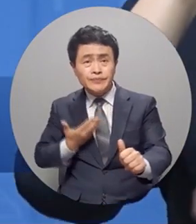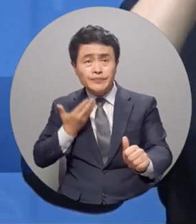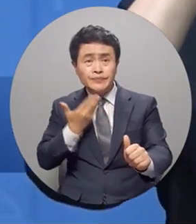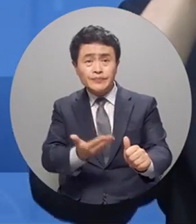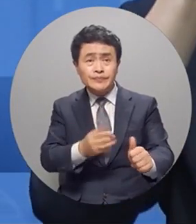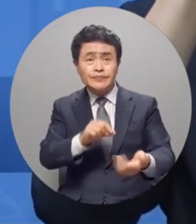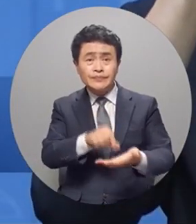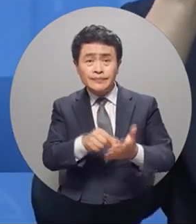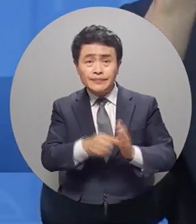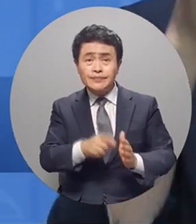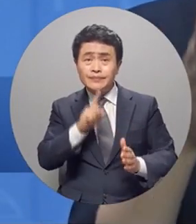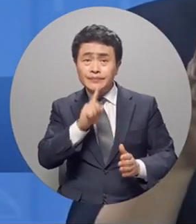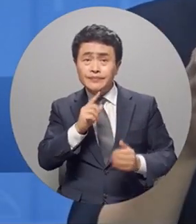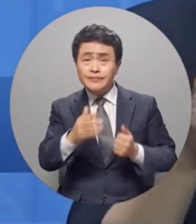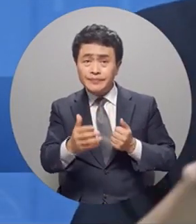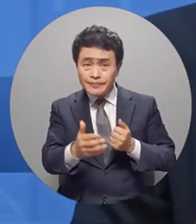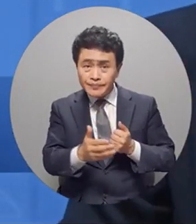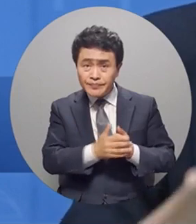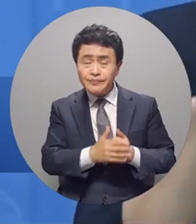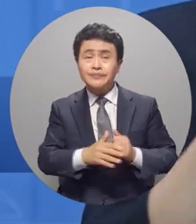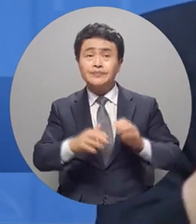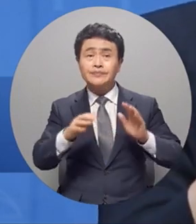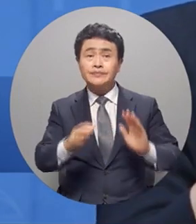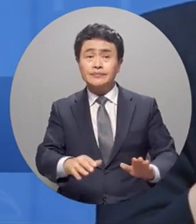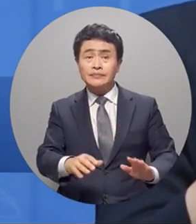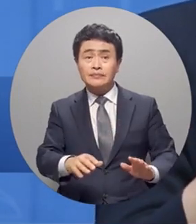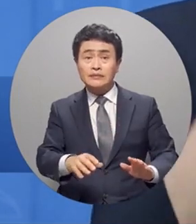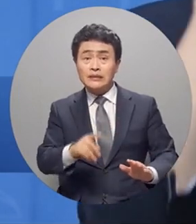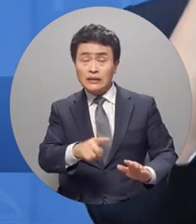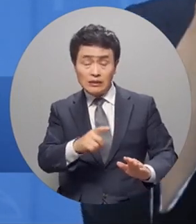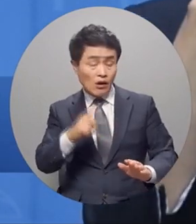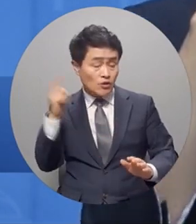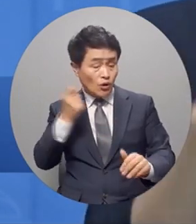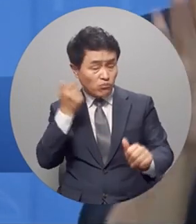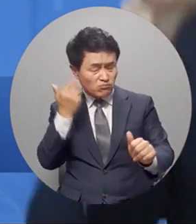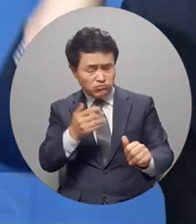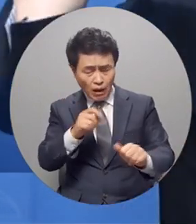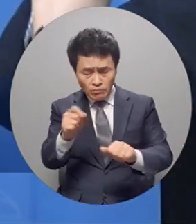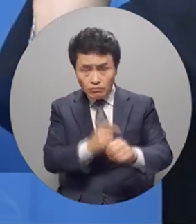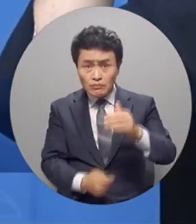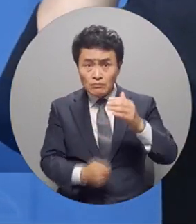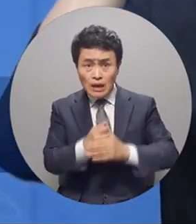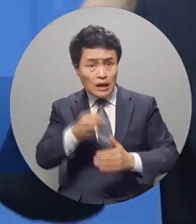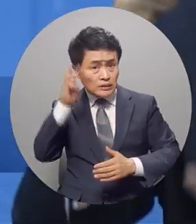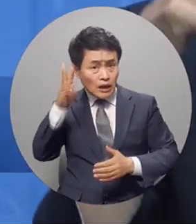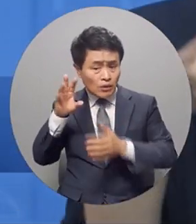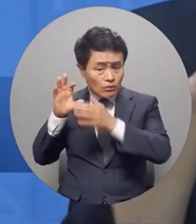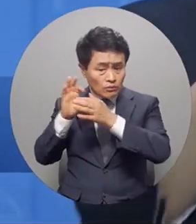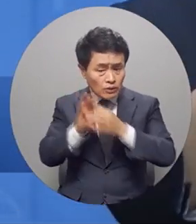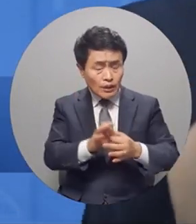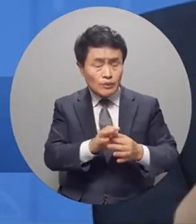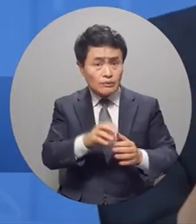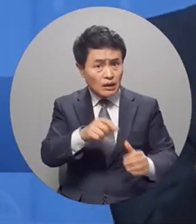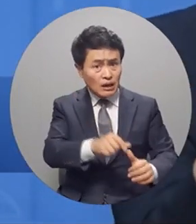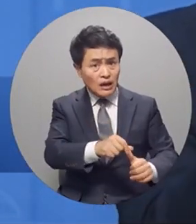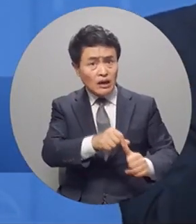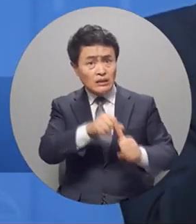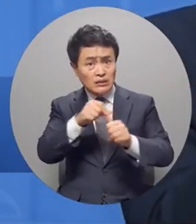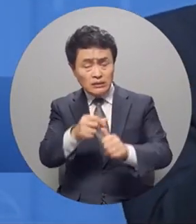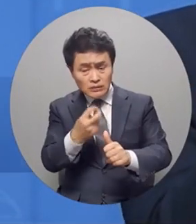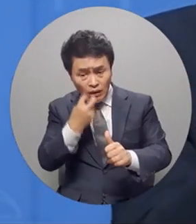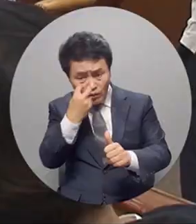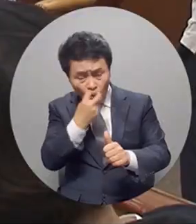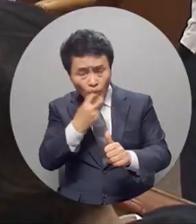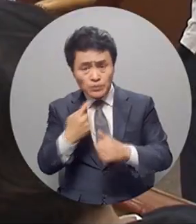것조차 유례없는 일인데 사흘째 이어지며 인사금정이 체력금정으로 바뀌고